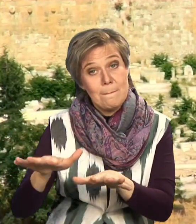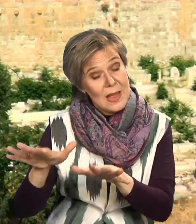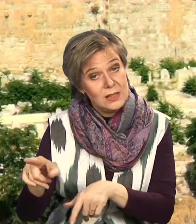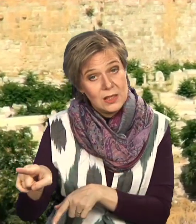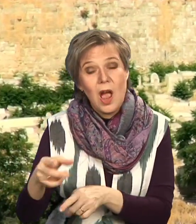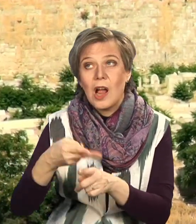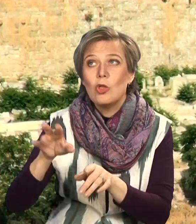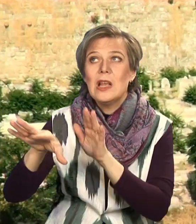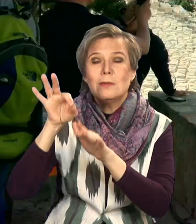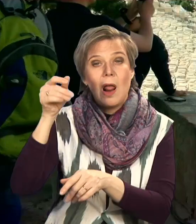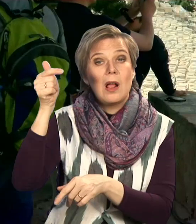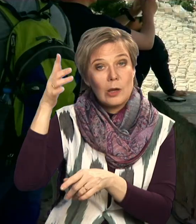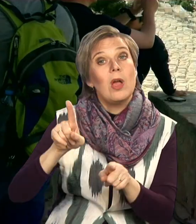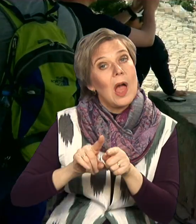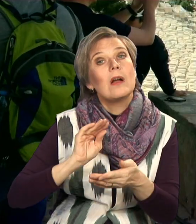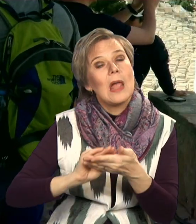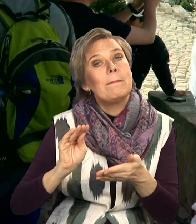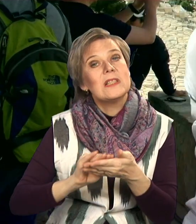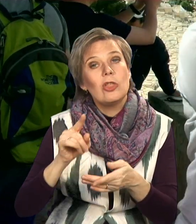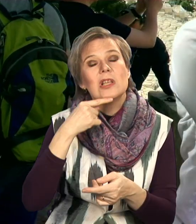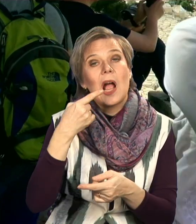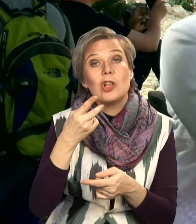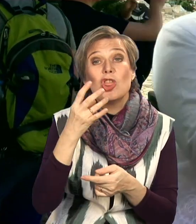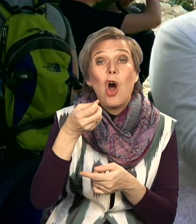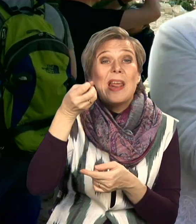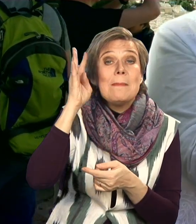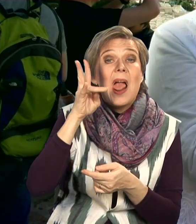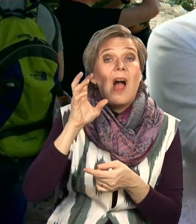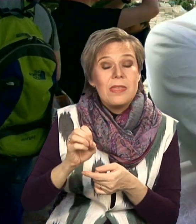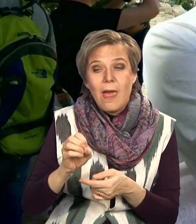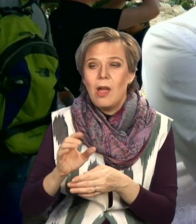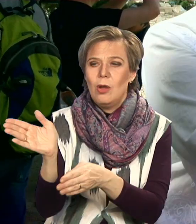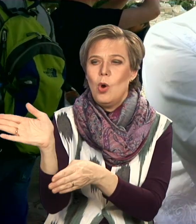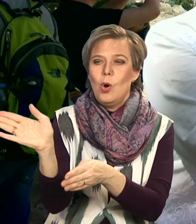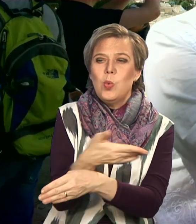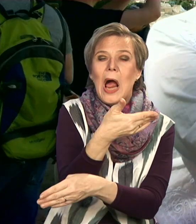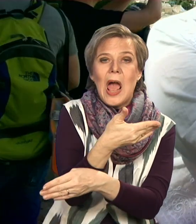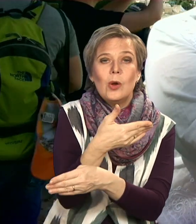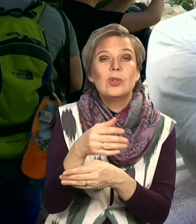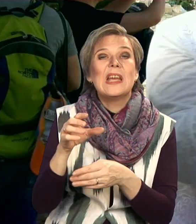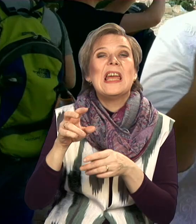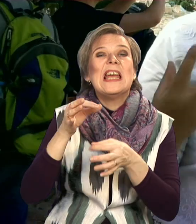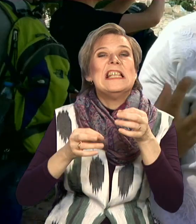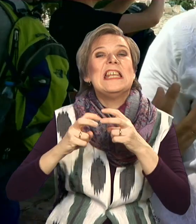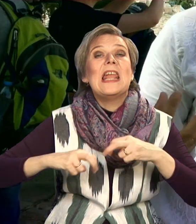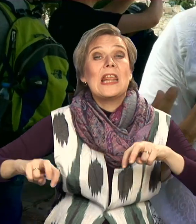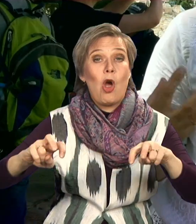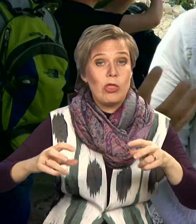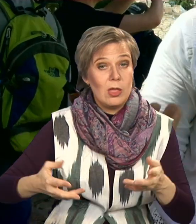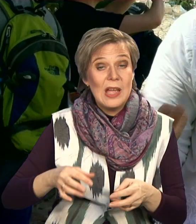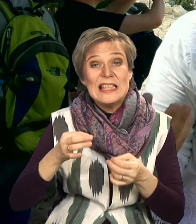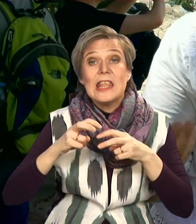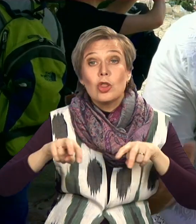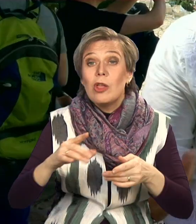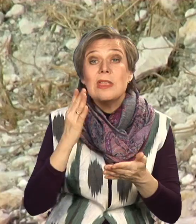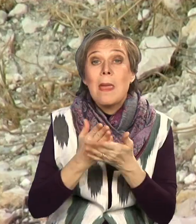которое изберет Господь. Так сказано. Но римляне удаляют Синедрион с храмовой горы. Вы помните, что Синедрион не имеет